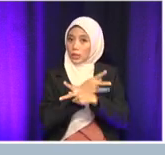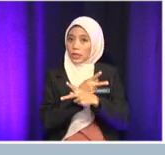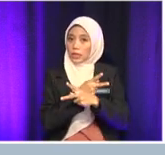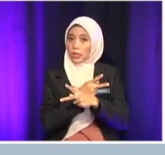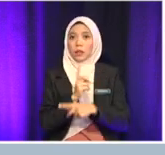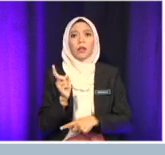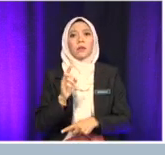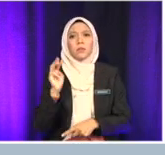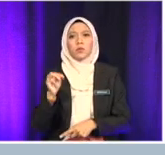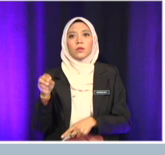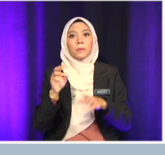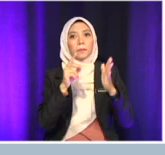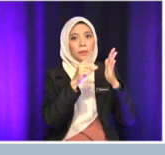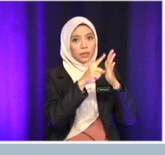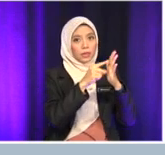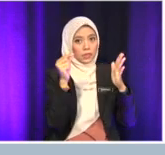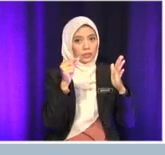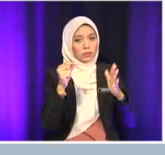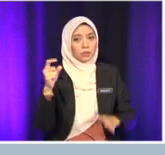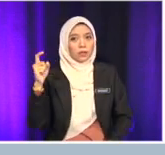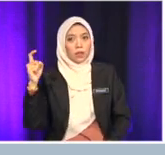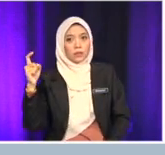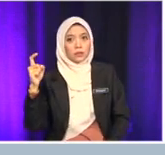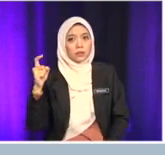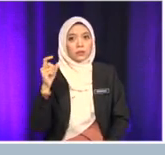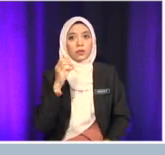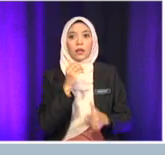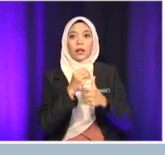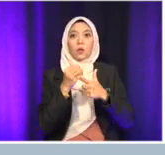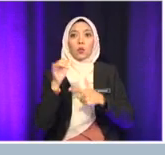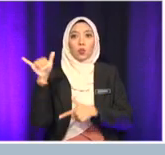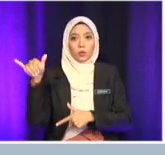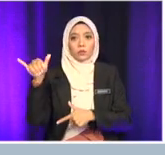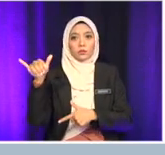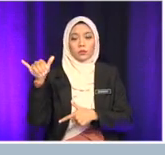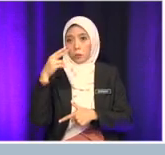yang murid-murid pilih antara X atau y jadi berdasarkan contoh